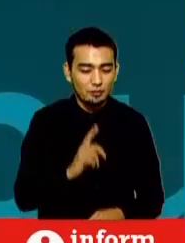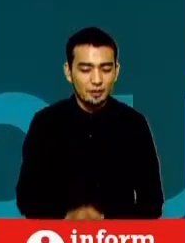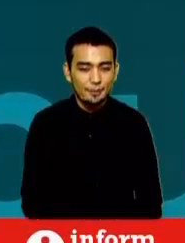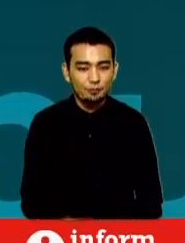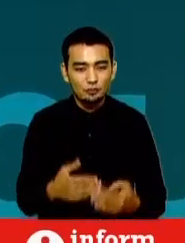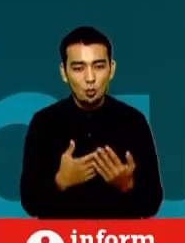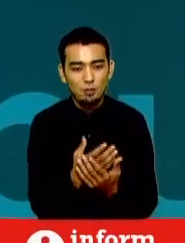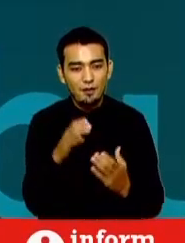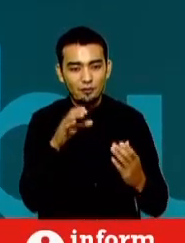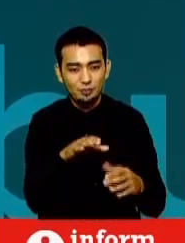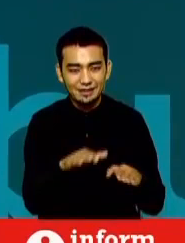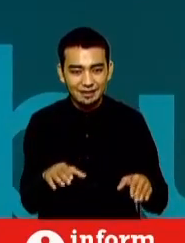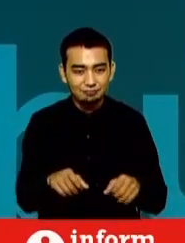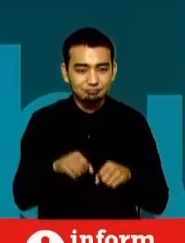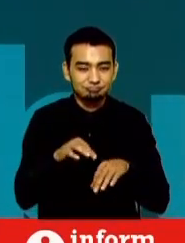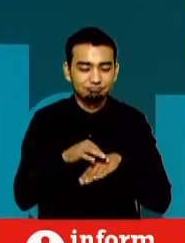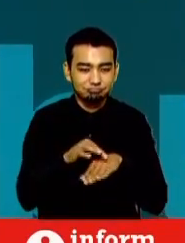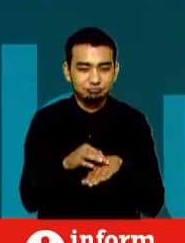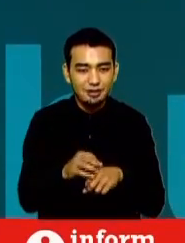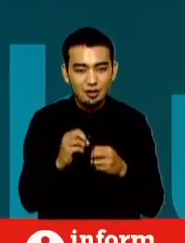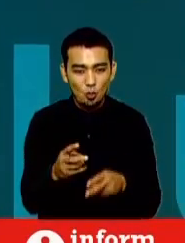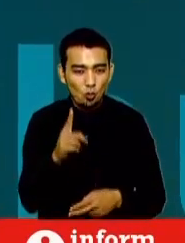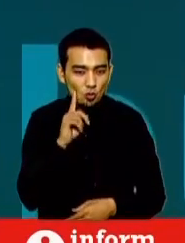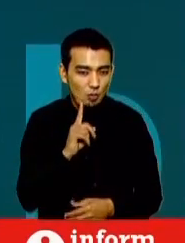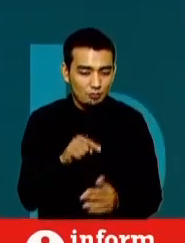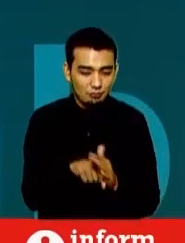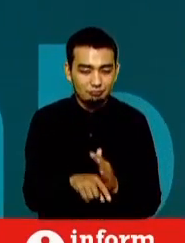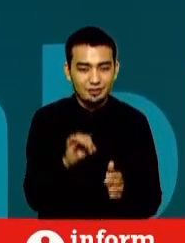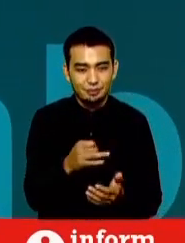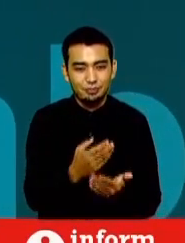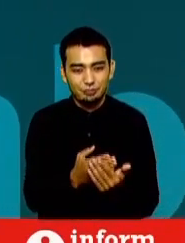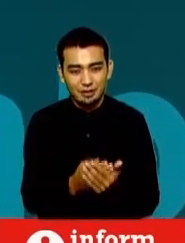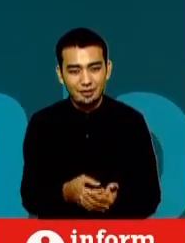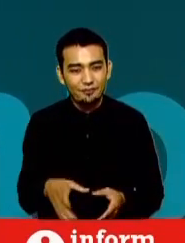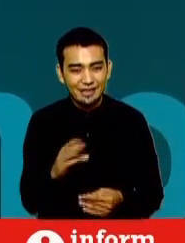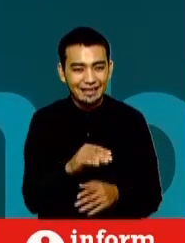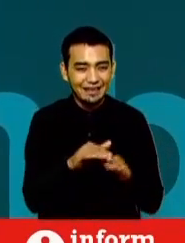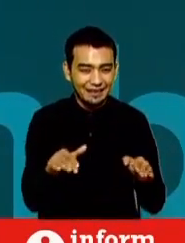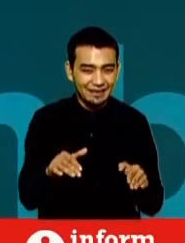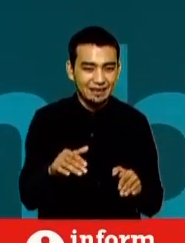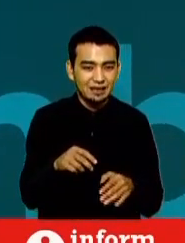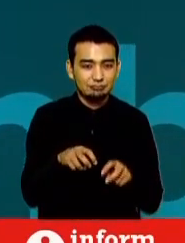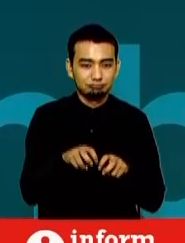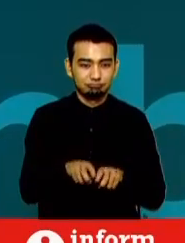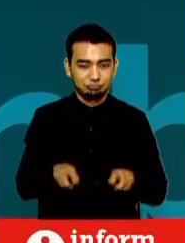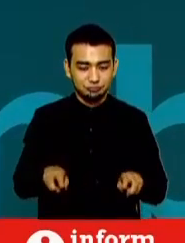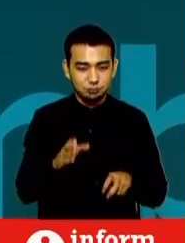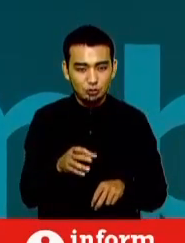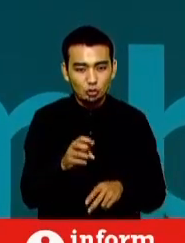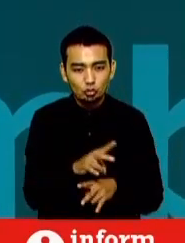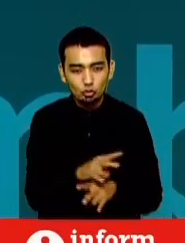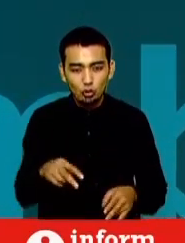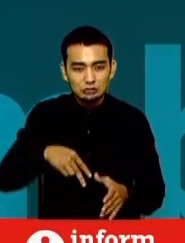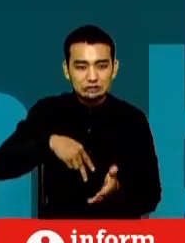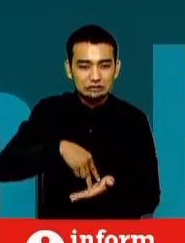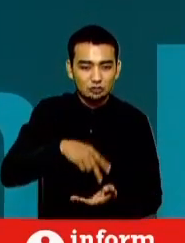Жаңа автобустарда балалардың қауіпсіздігі үшін қолайлы жағдай жасалған. Мәселен, мұнда барлық оқушылар орындыққа отырады, ешкім тұрып